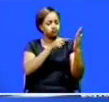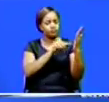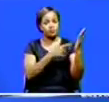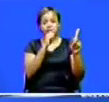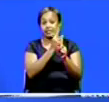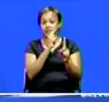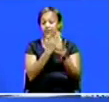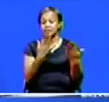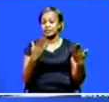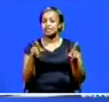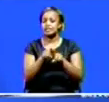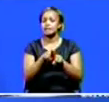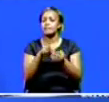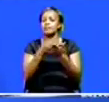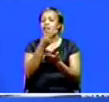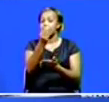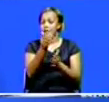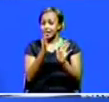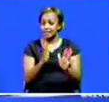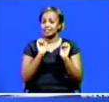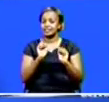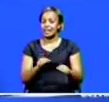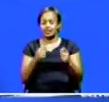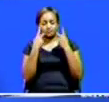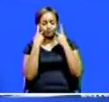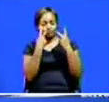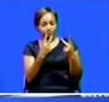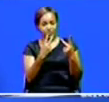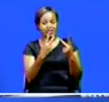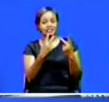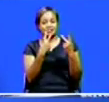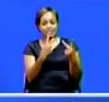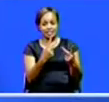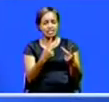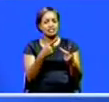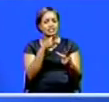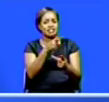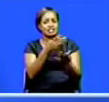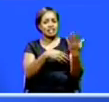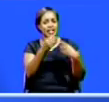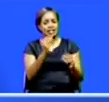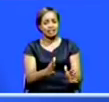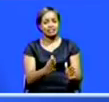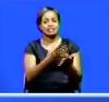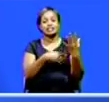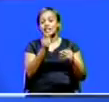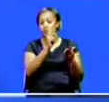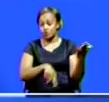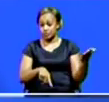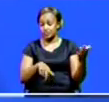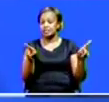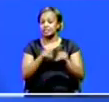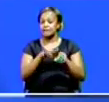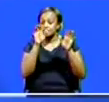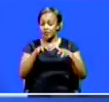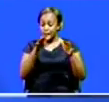Na wale wanunuzi pia wanaweza angalia waone hawa wauzaji wanauza bidhaa gani. Pia mkulima huhitajika kuweka picha